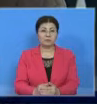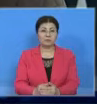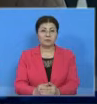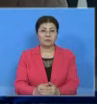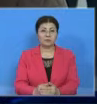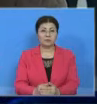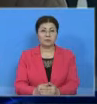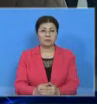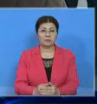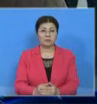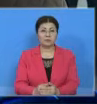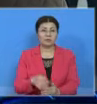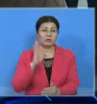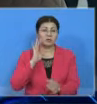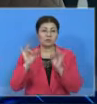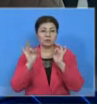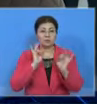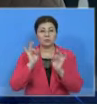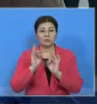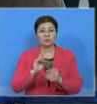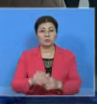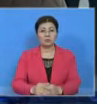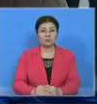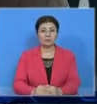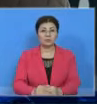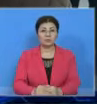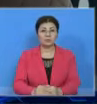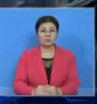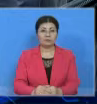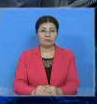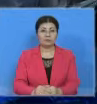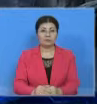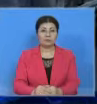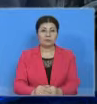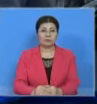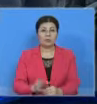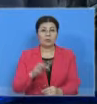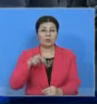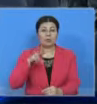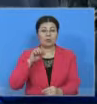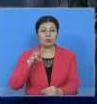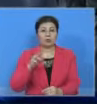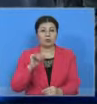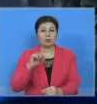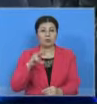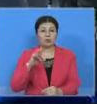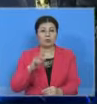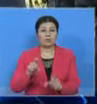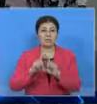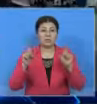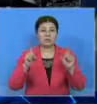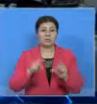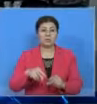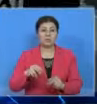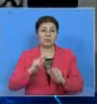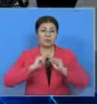араласып, бірге шыққан кезде судың дыбысы шығады. Ерекшелігі судың дауысы. Ал Болат Құлниязов аудандағы мектептердің бірінде сабақ